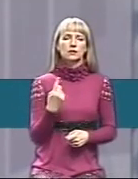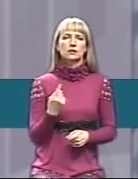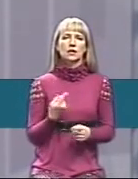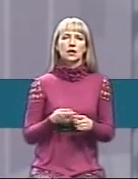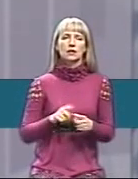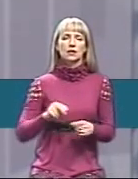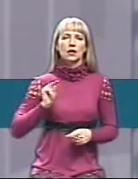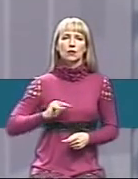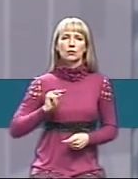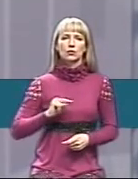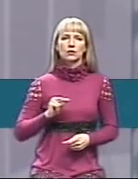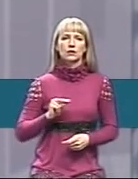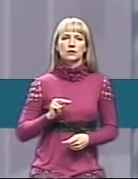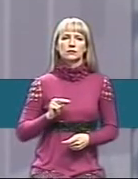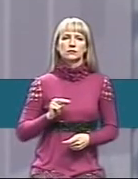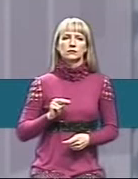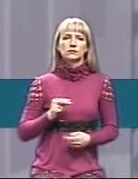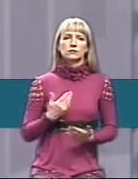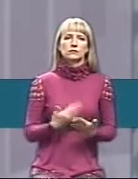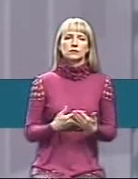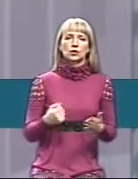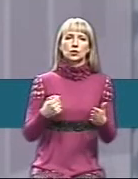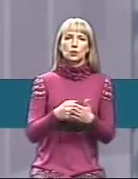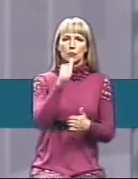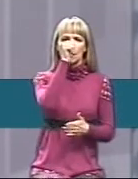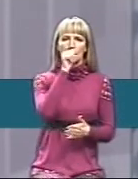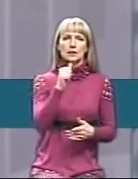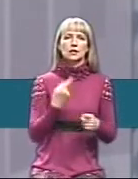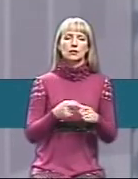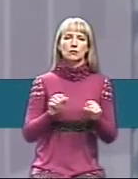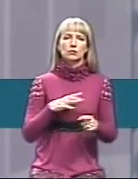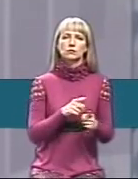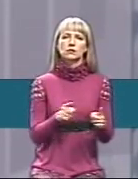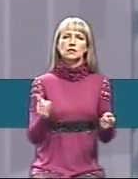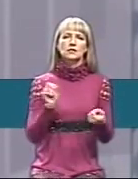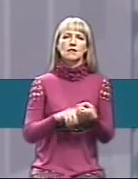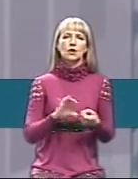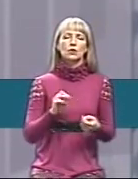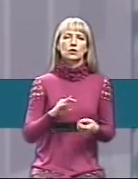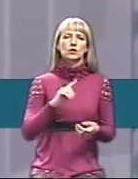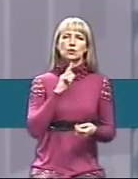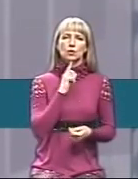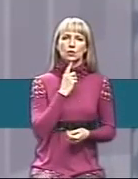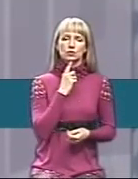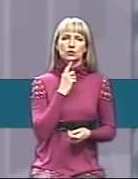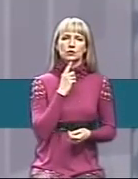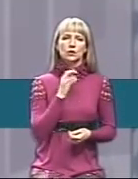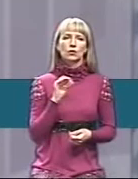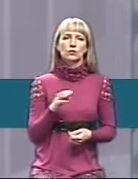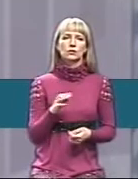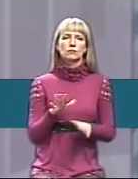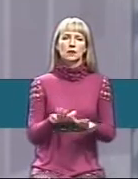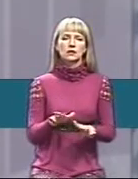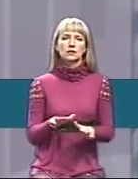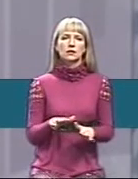эта работа где-то до месяца это может проходить, в зависимости еще от сложности, от объекта,